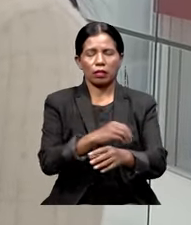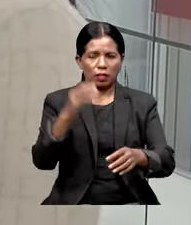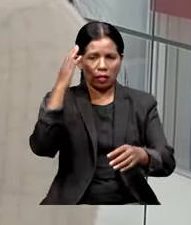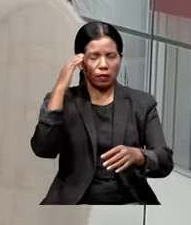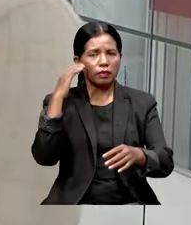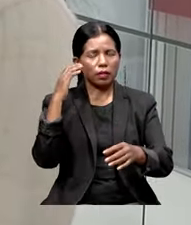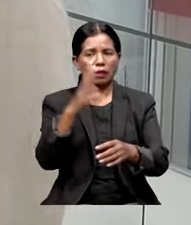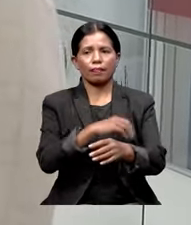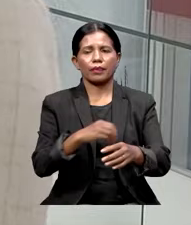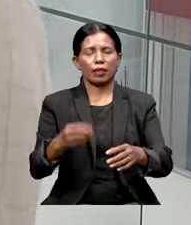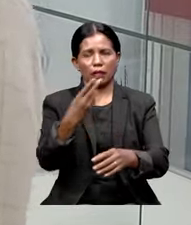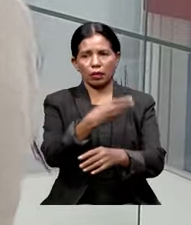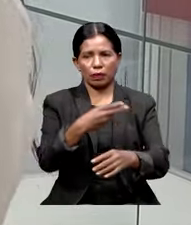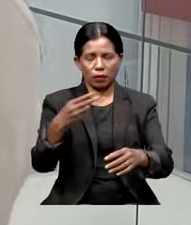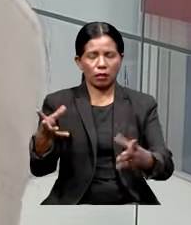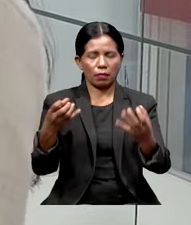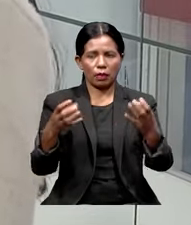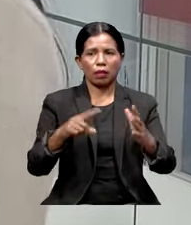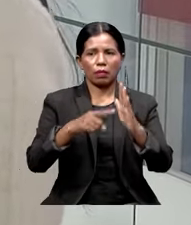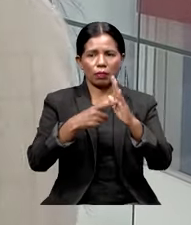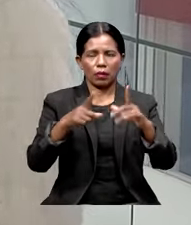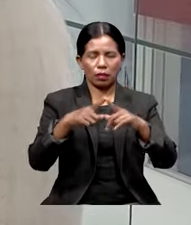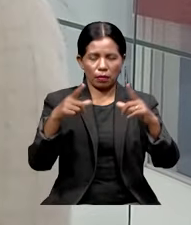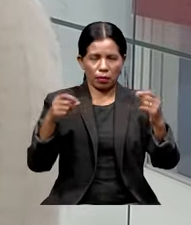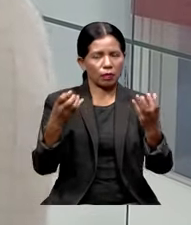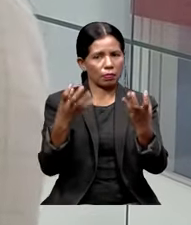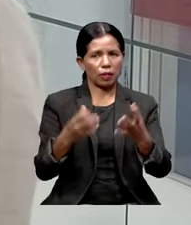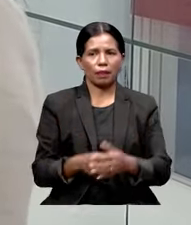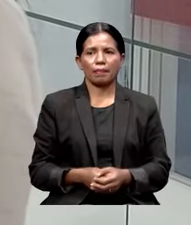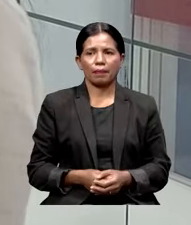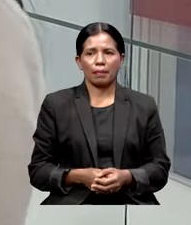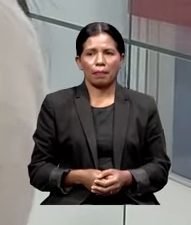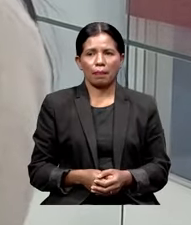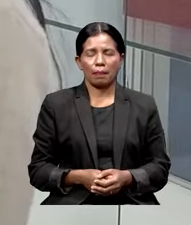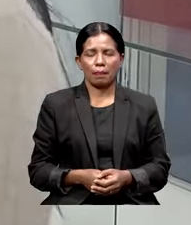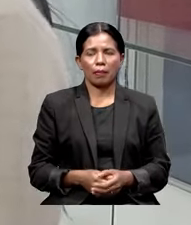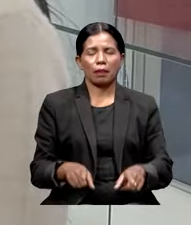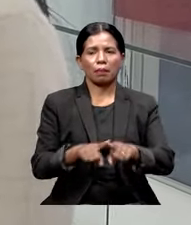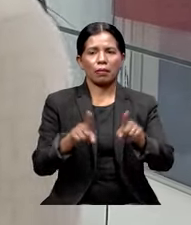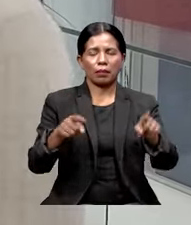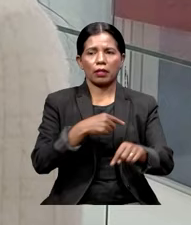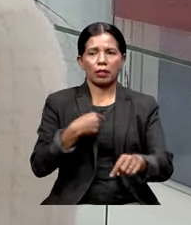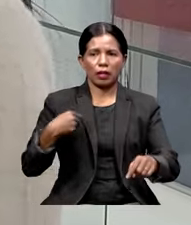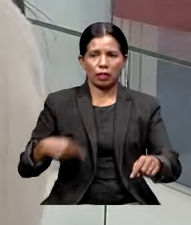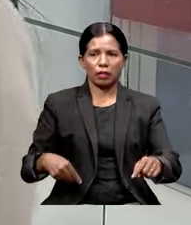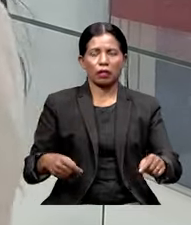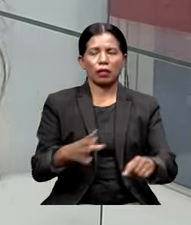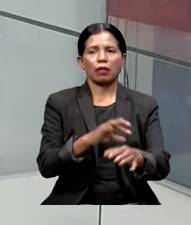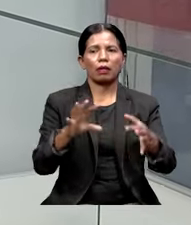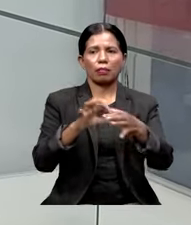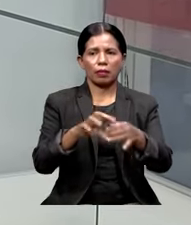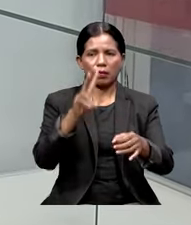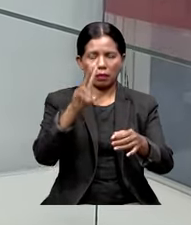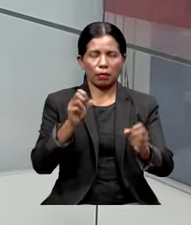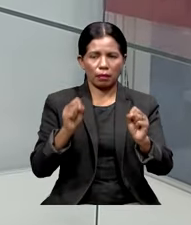Iha Indonesia mas barak, komesa Japan mas barak. Anes Mas bem, a China só foi então membro na Iguan Fim